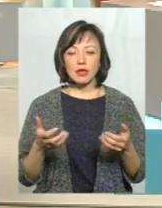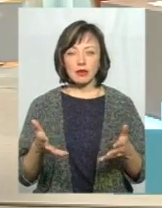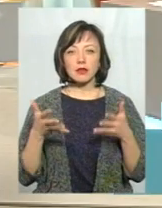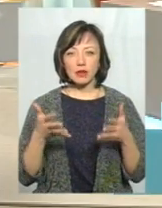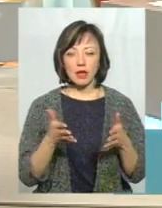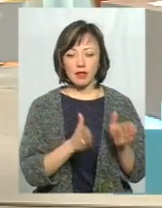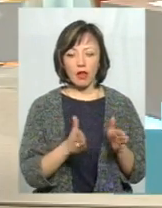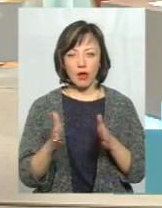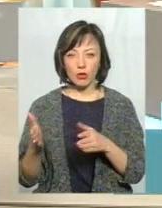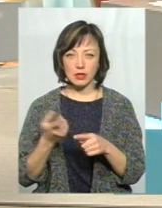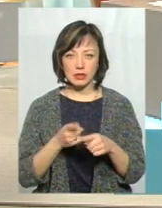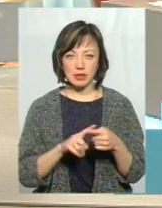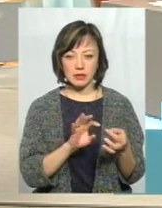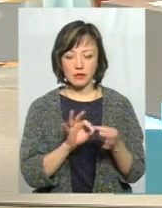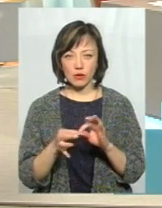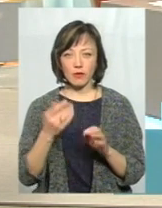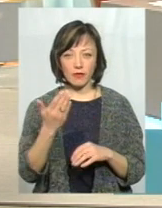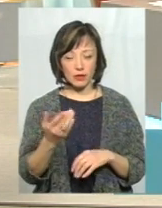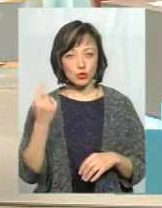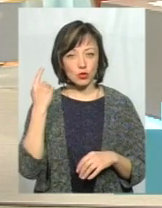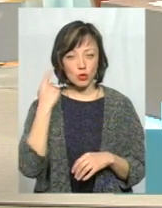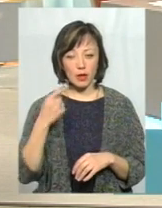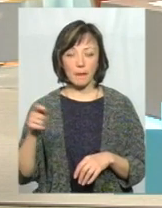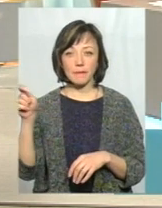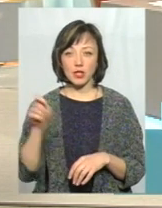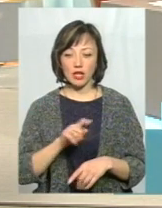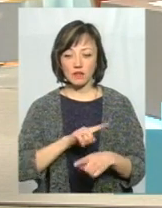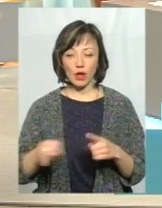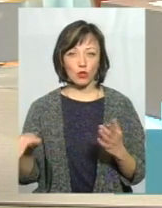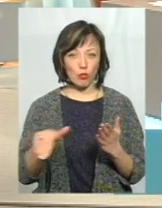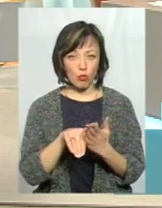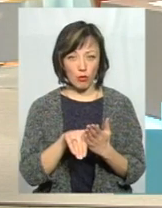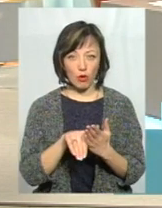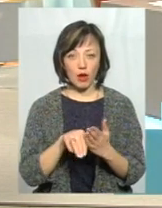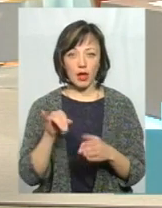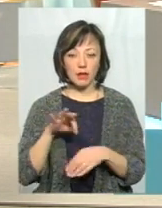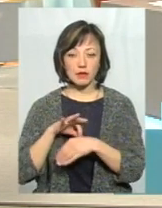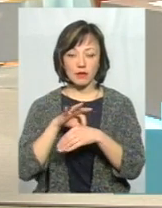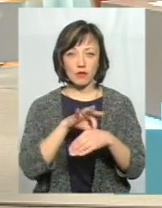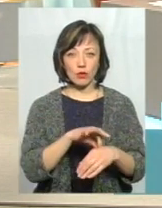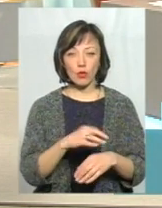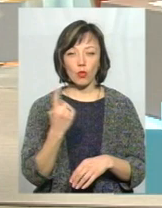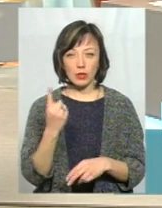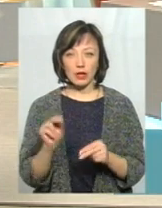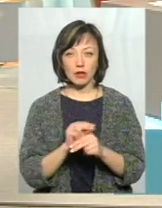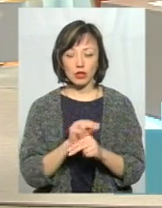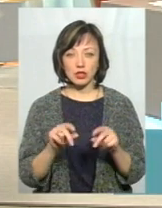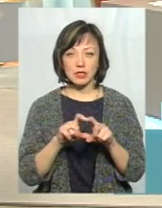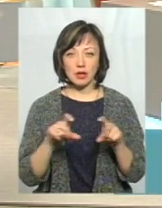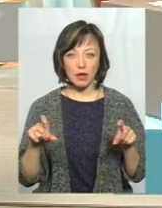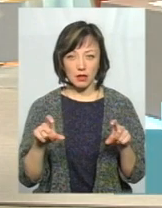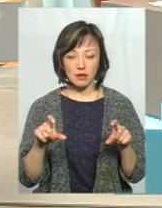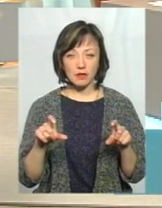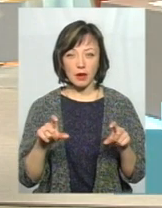цей ланцюжок. Як ви самі чули, що приїжджає карета швидкої допомоги і завозить в один із лікувально-профілактичних